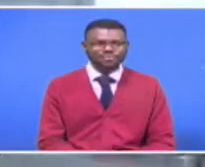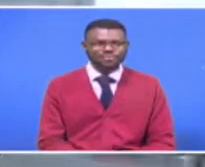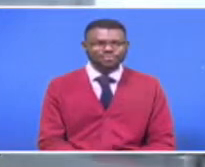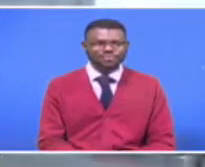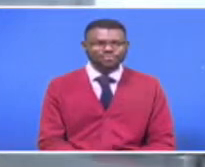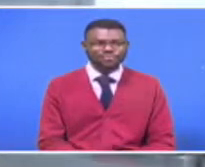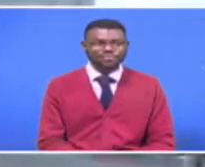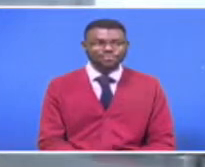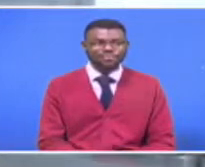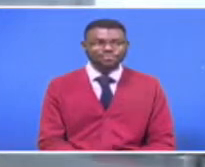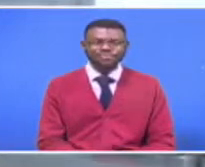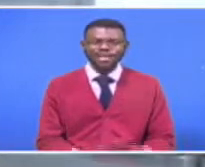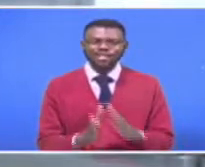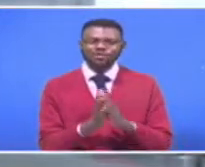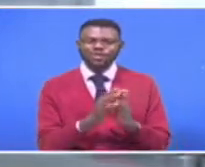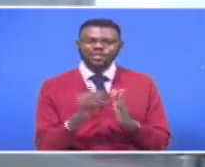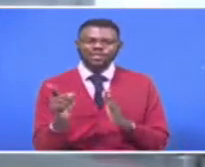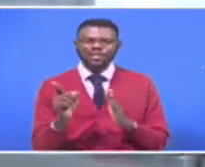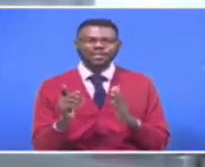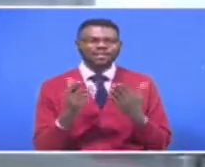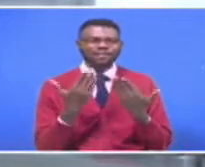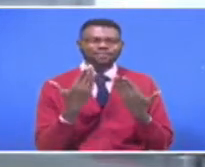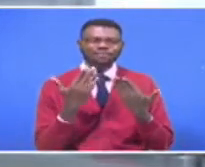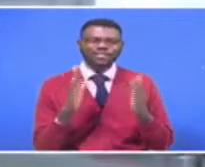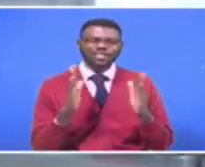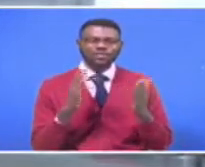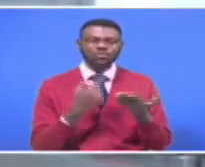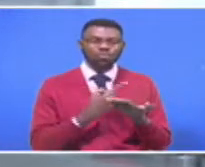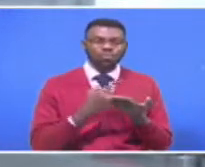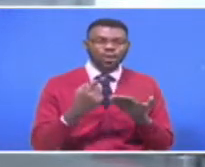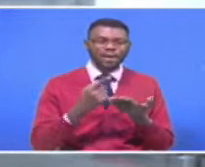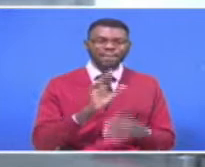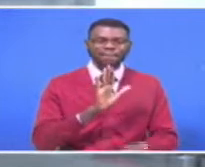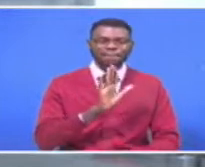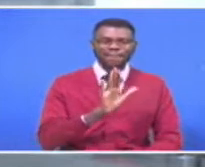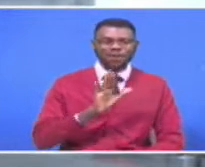Naam, taarifa hiyo imetukamilishia wiki ya kina mama, yani